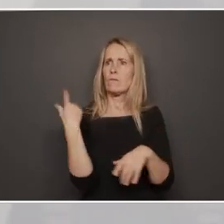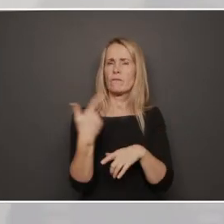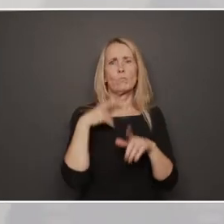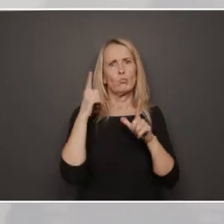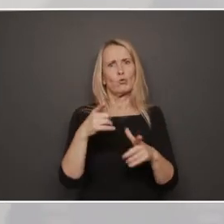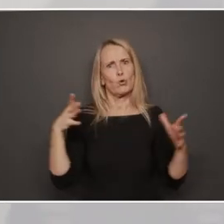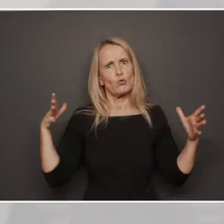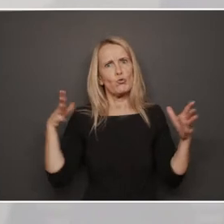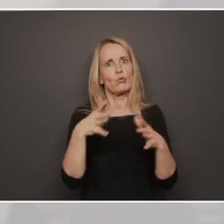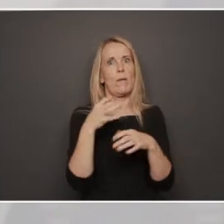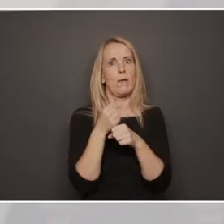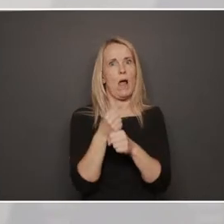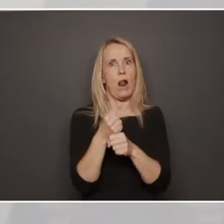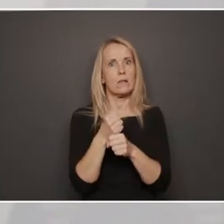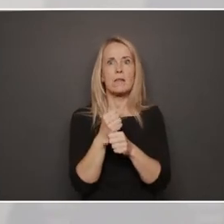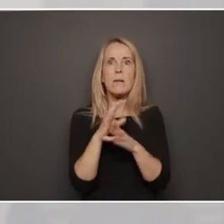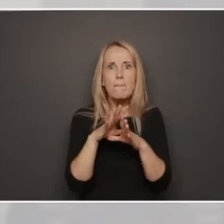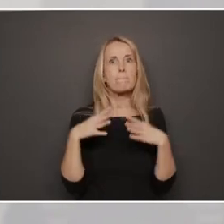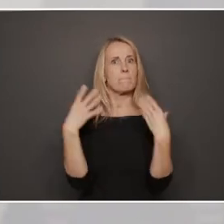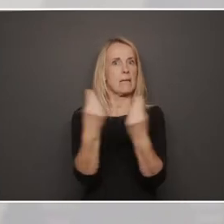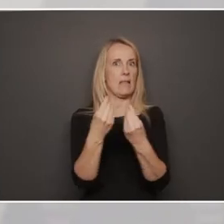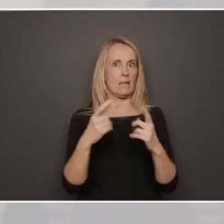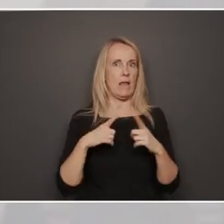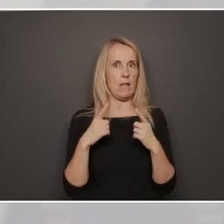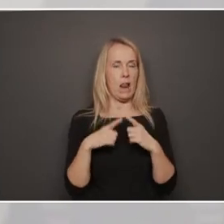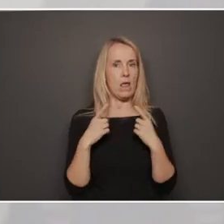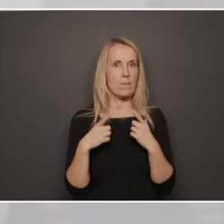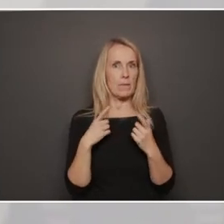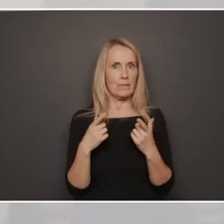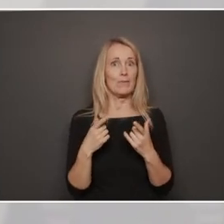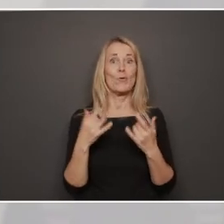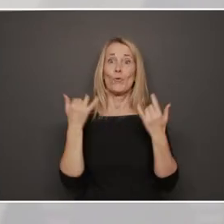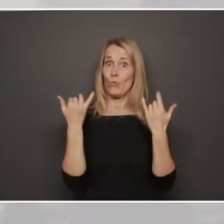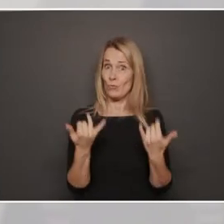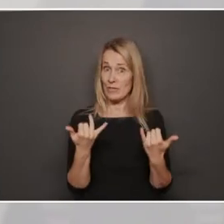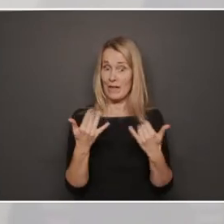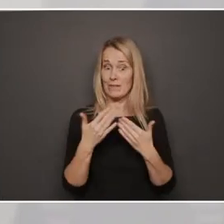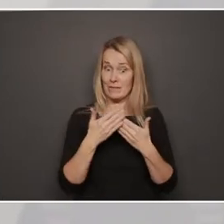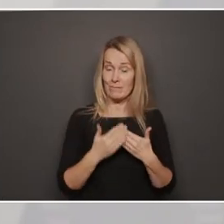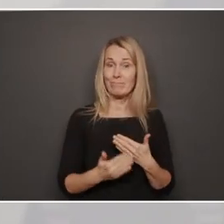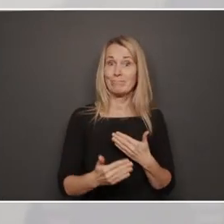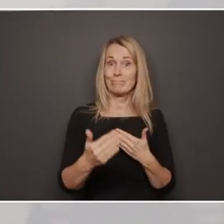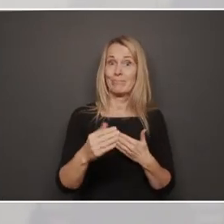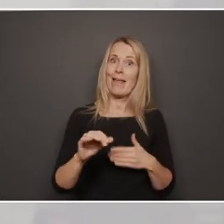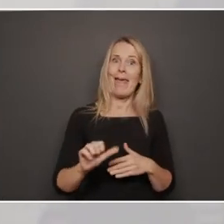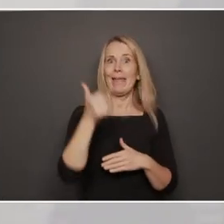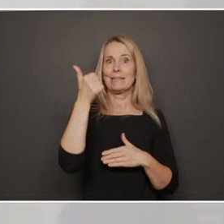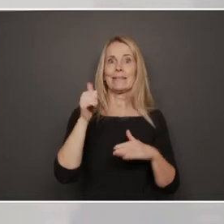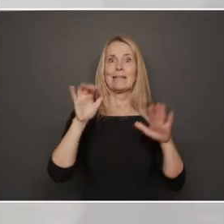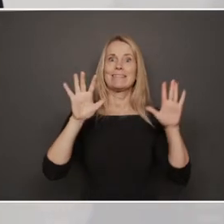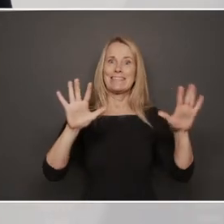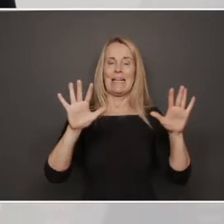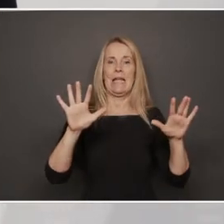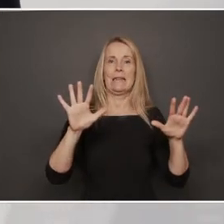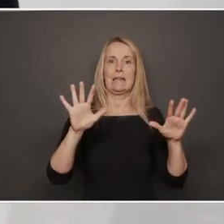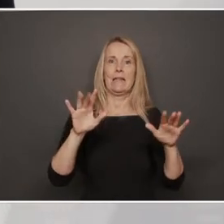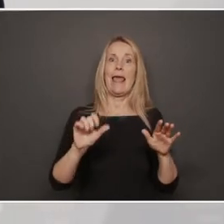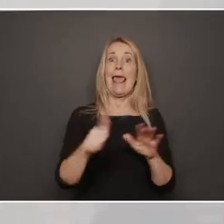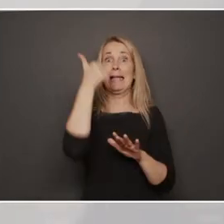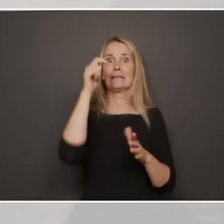ein Miteinander leben müssen. Und wir dürfen Ihnen jetzt im Folgenden die ersten 10